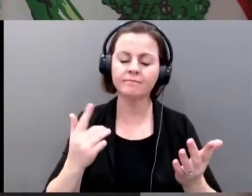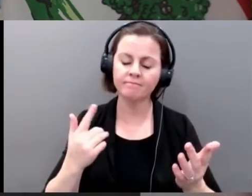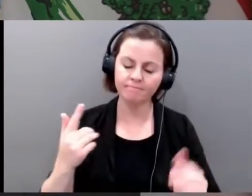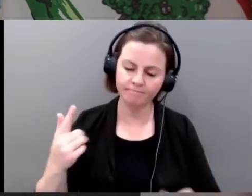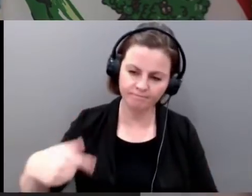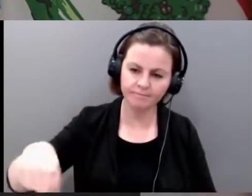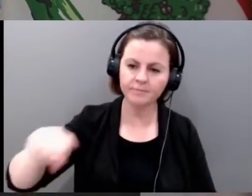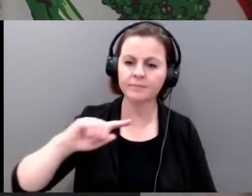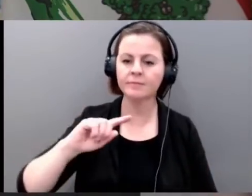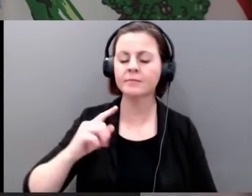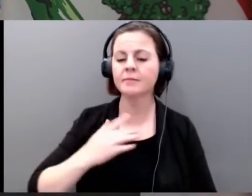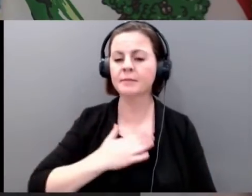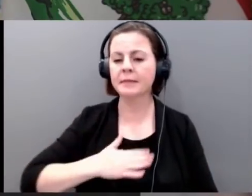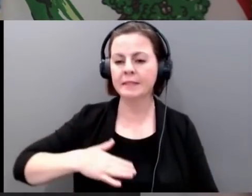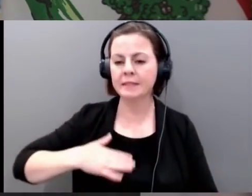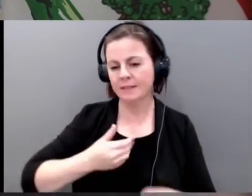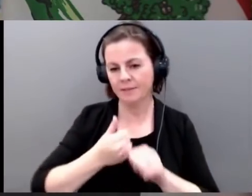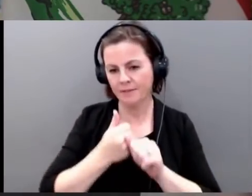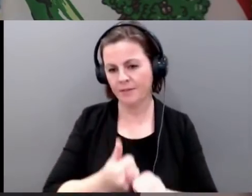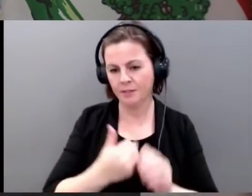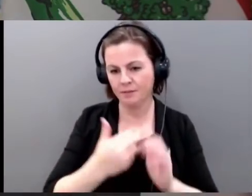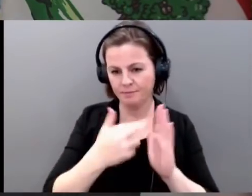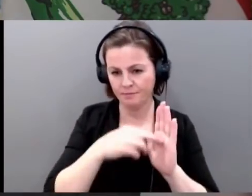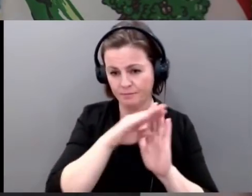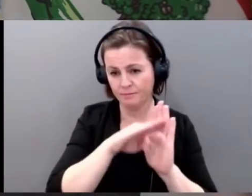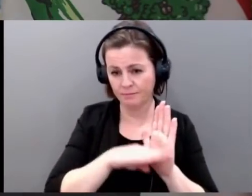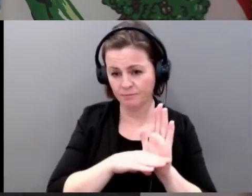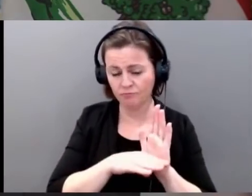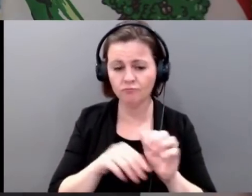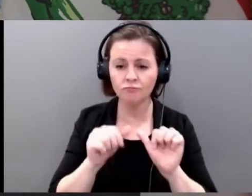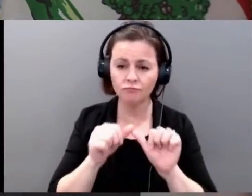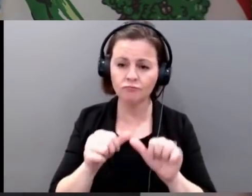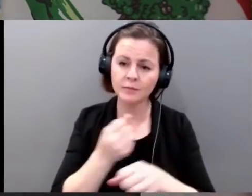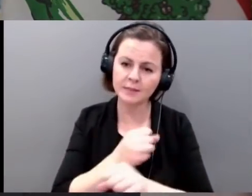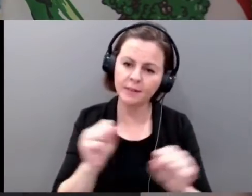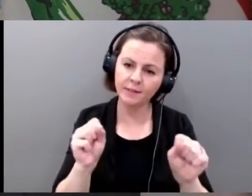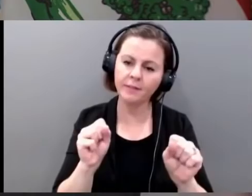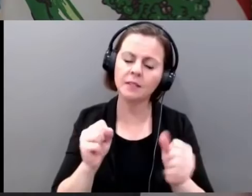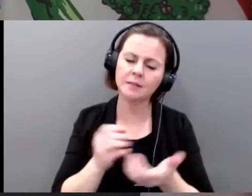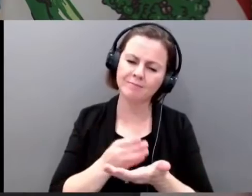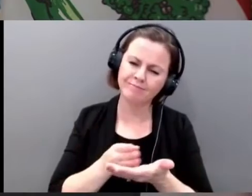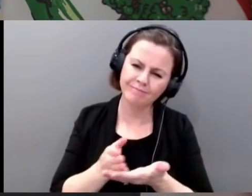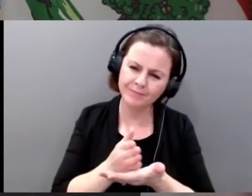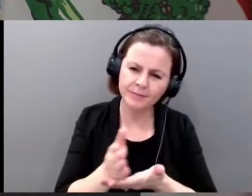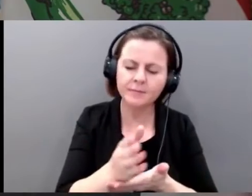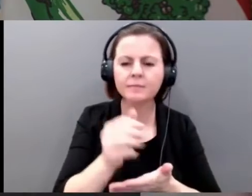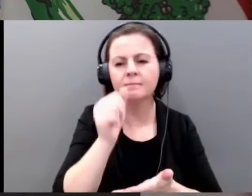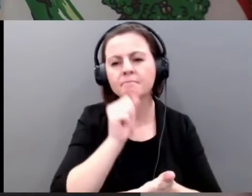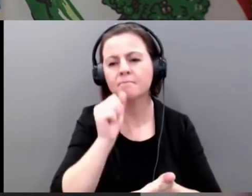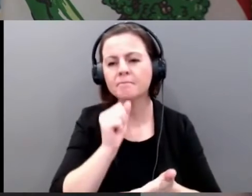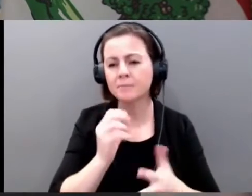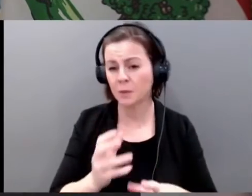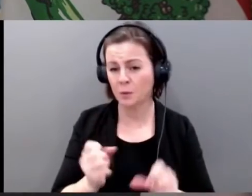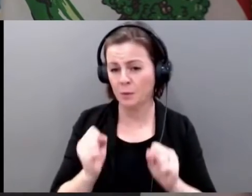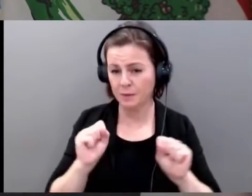to follow the protocols, be safe, and let's get through this as quickly as we can. Thank you.